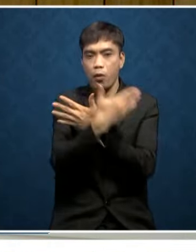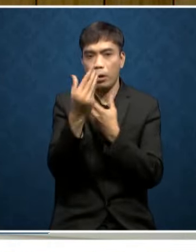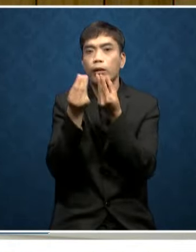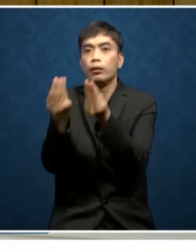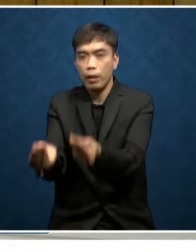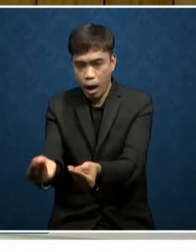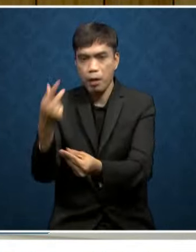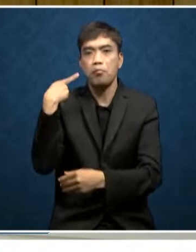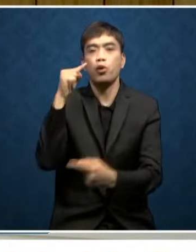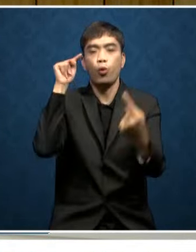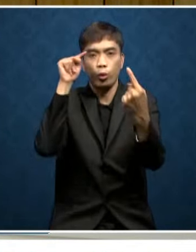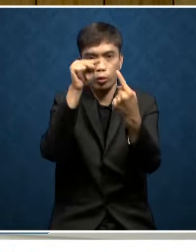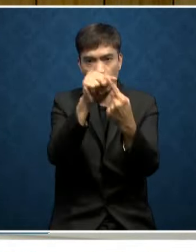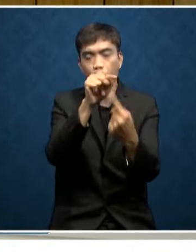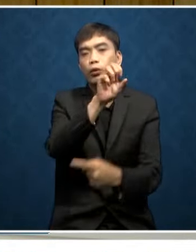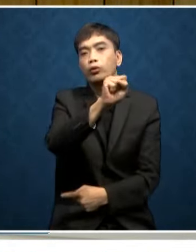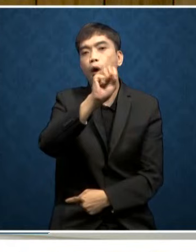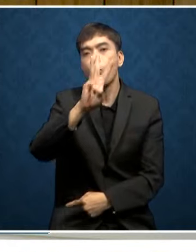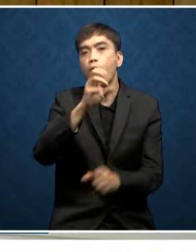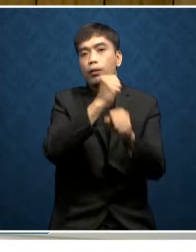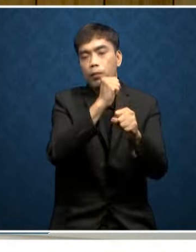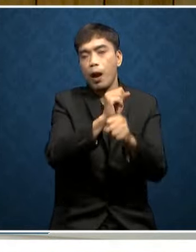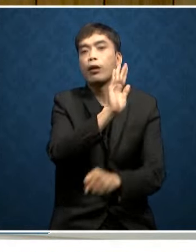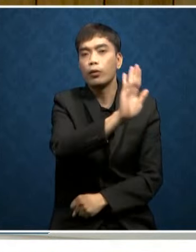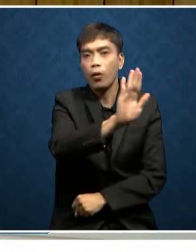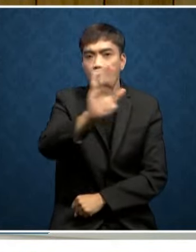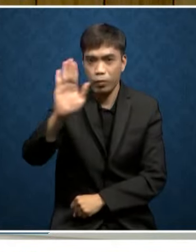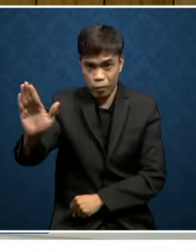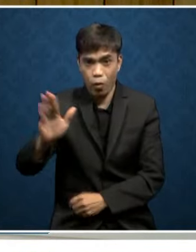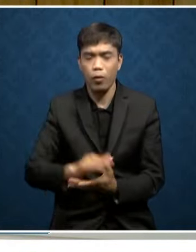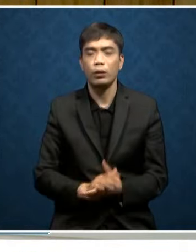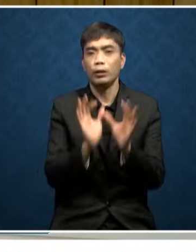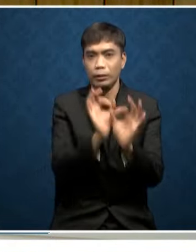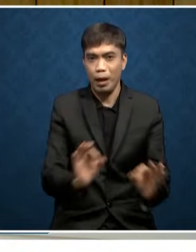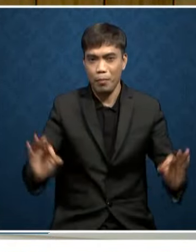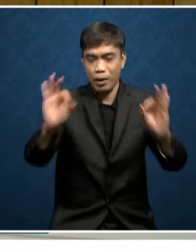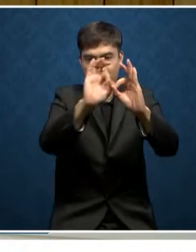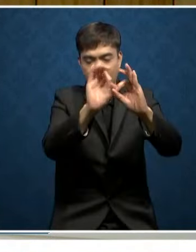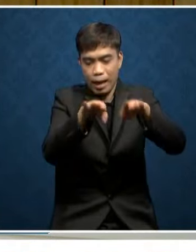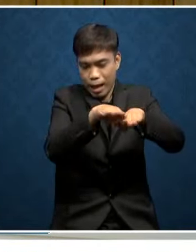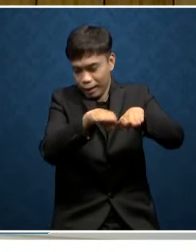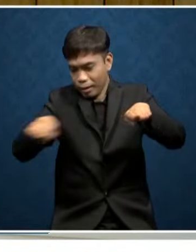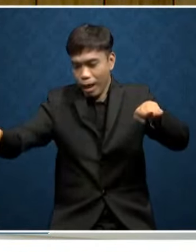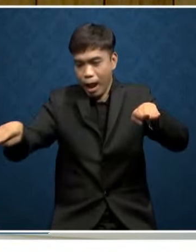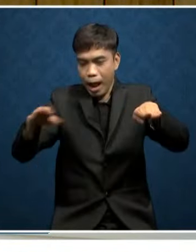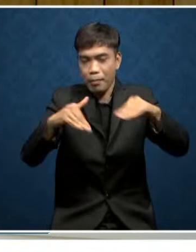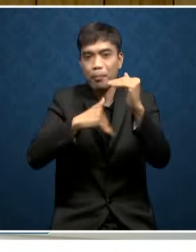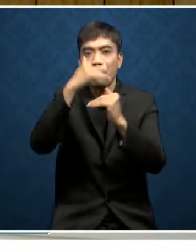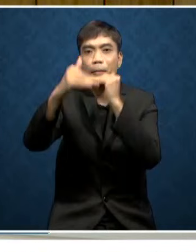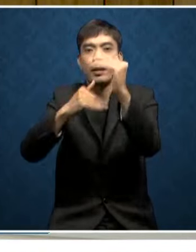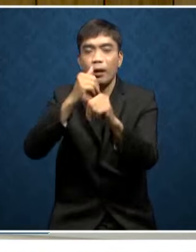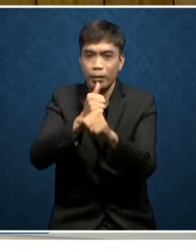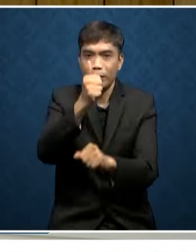ทำหน้าที่ของวุฒิสภาเป็นสิ่งสำคัญยิ่งในการสร้างรากฐานความเข้มแข็งของการเมืองภาคพลเมื